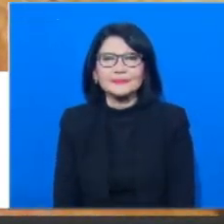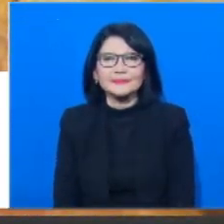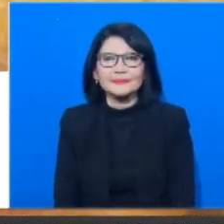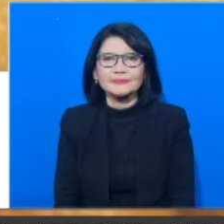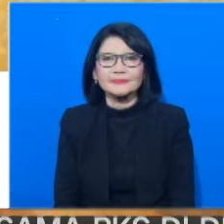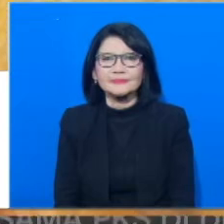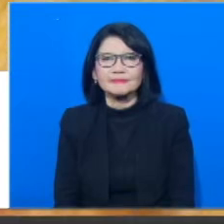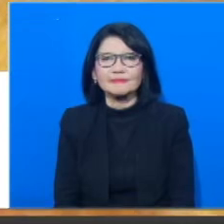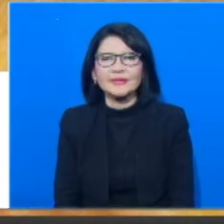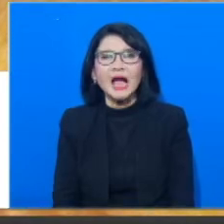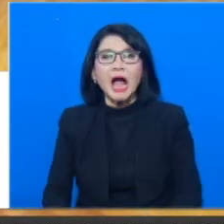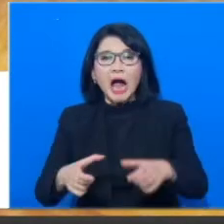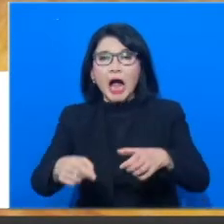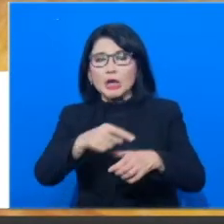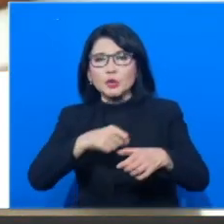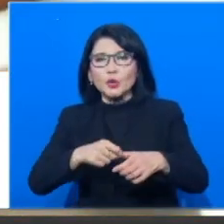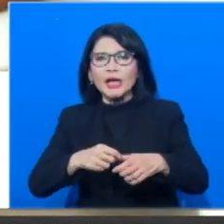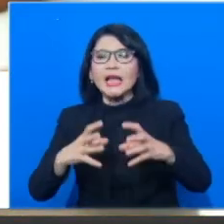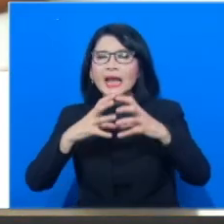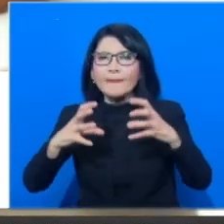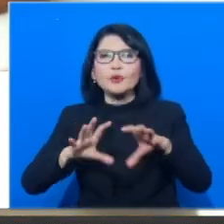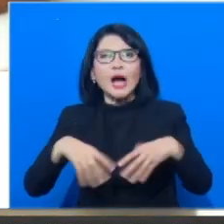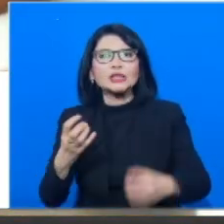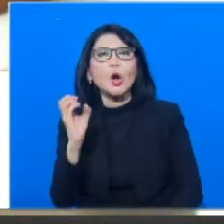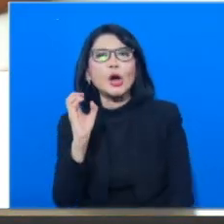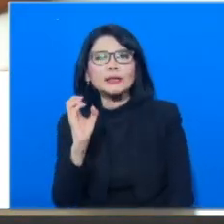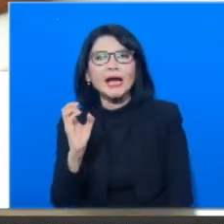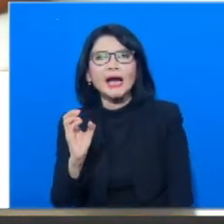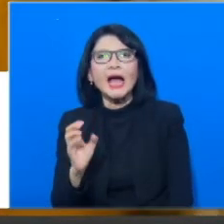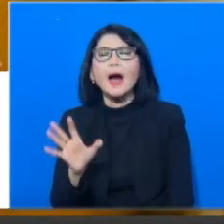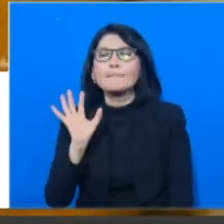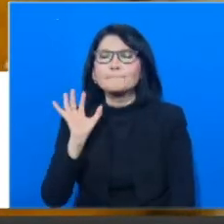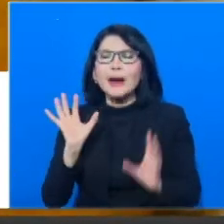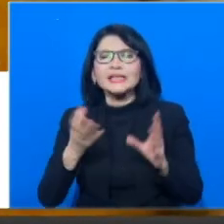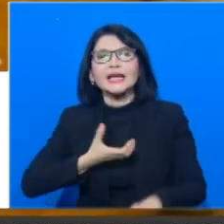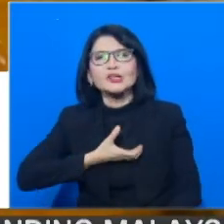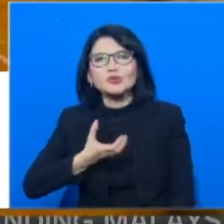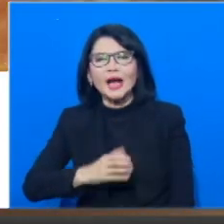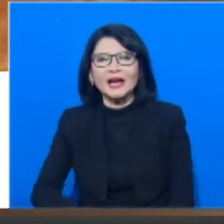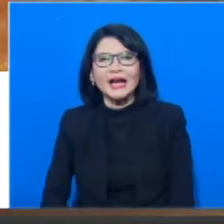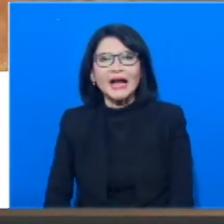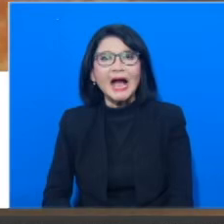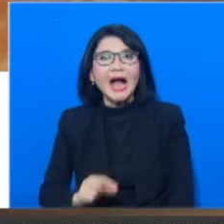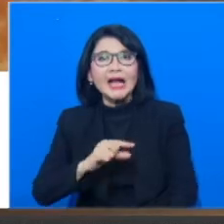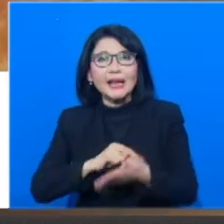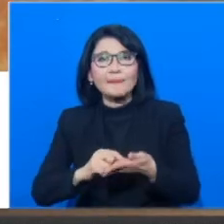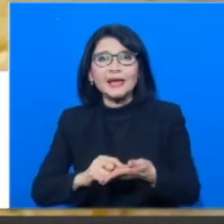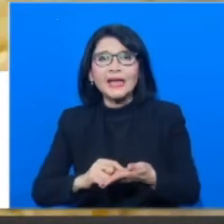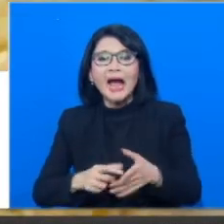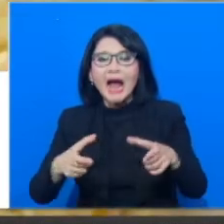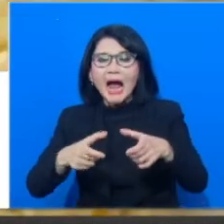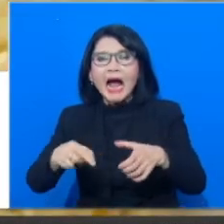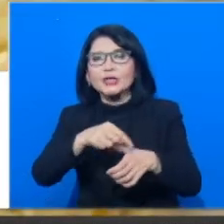Ya, baik donat labu ataupun donat kentang memiliki penggemarnya masing-masing. Meski namanya sama-sama donat, bahan